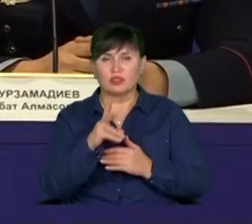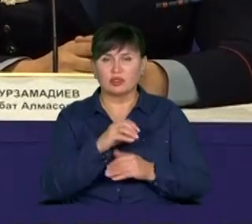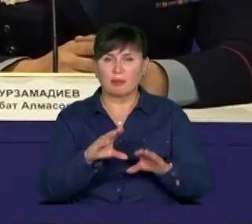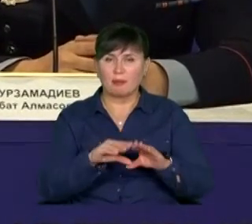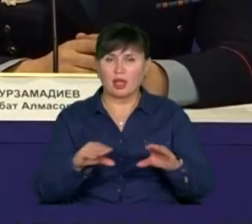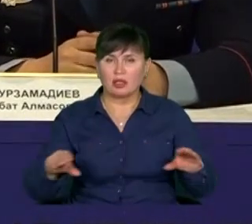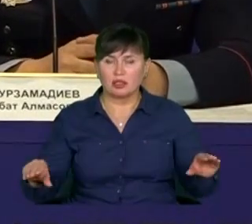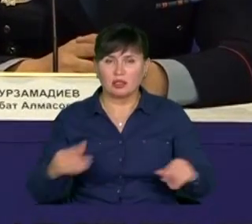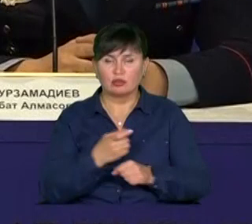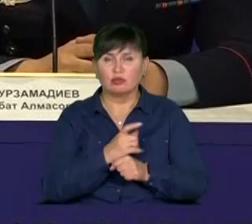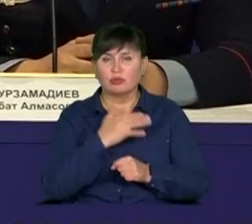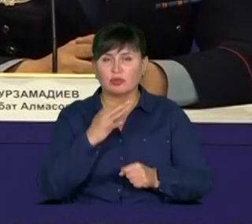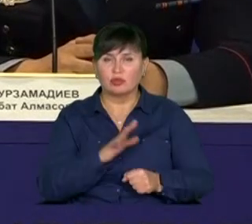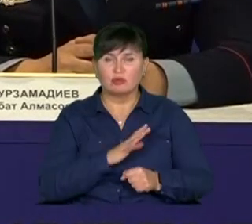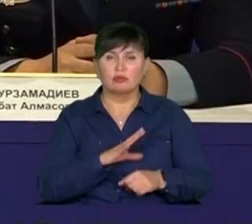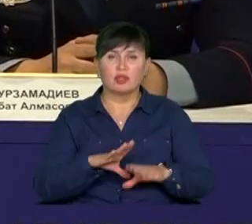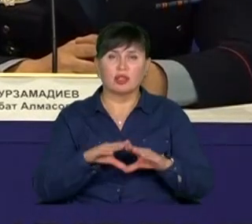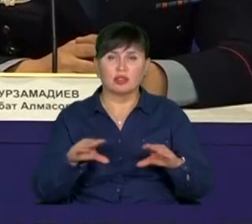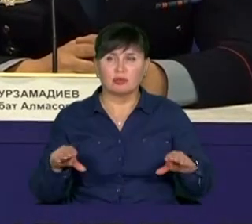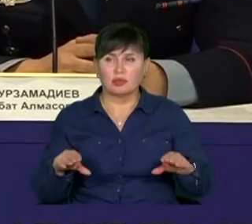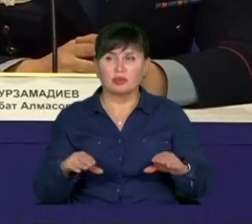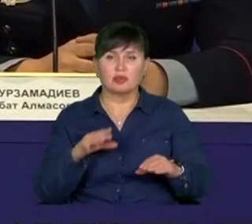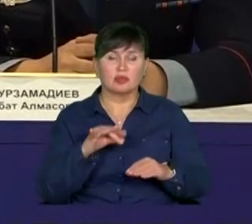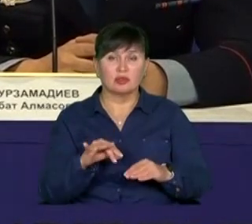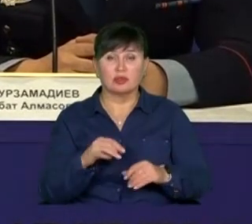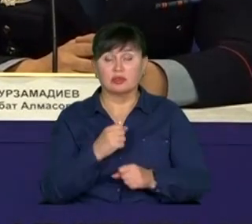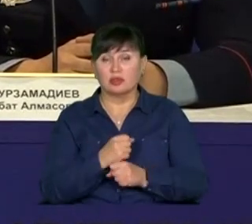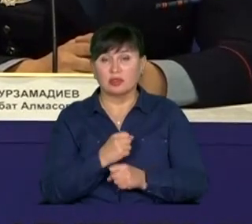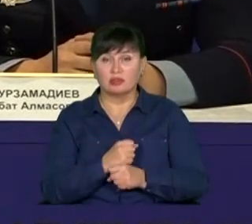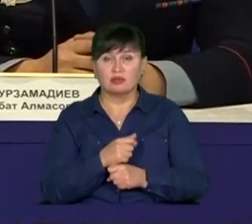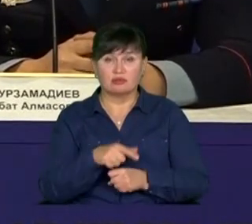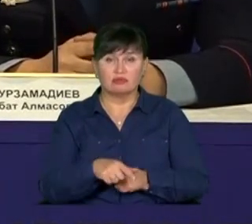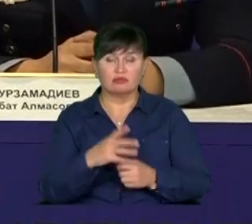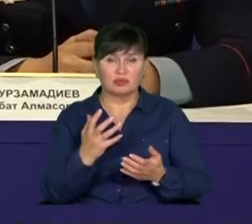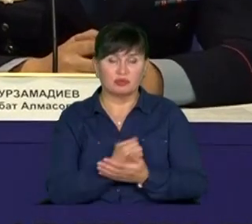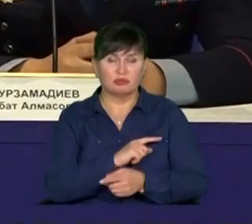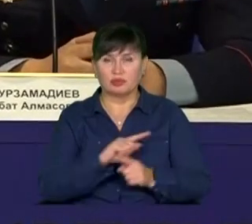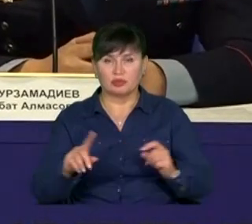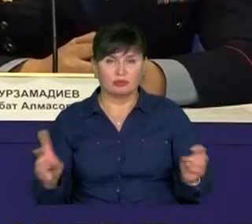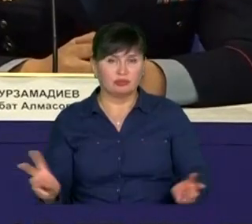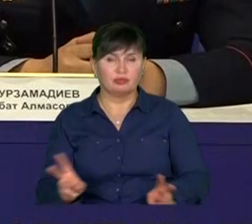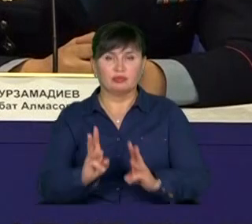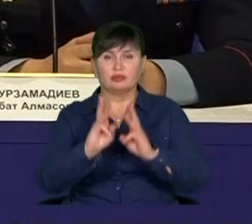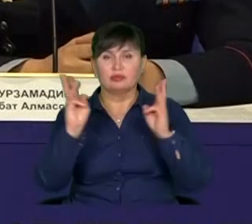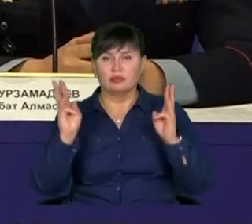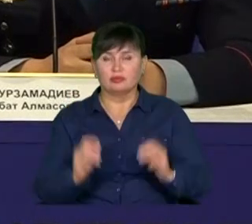матрасов ортопедических. Они и создали большую пожарную нагрузку.